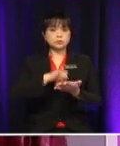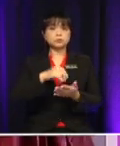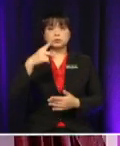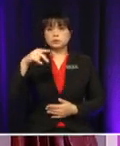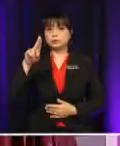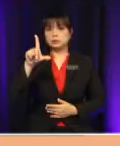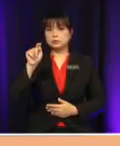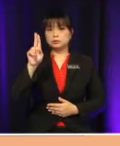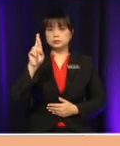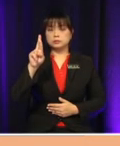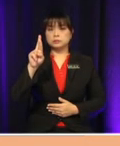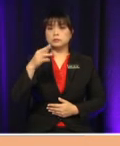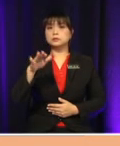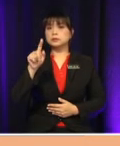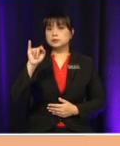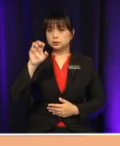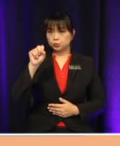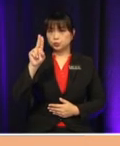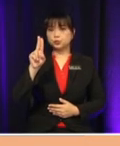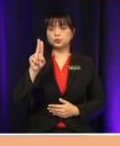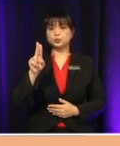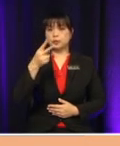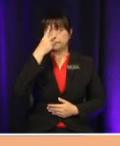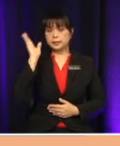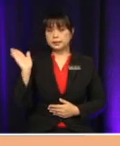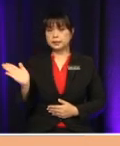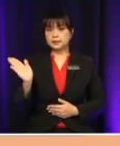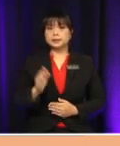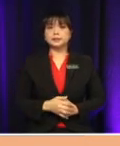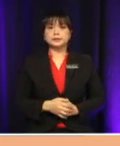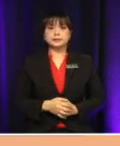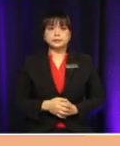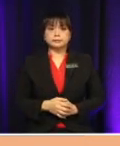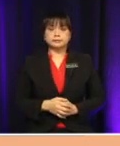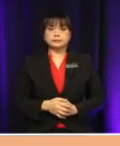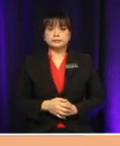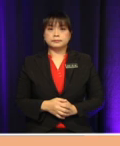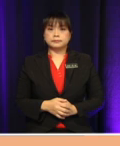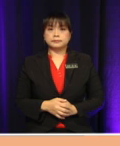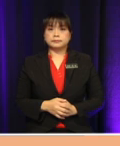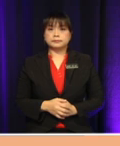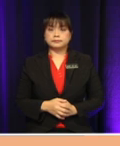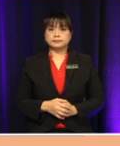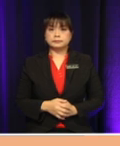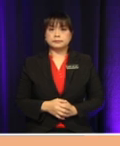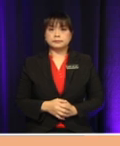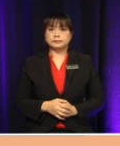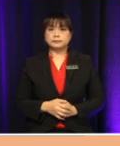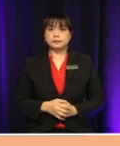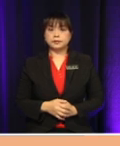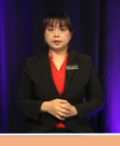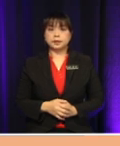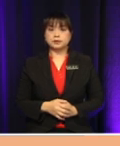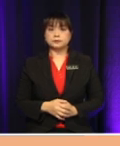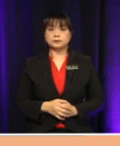yang sama Ha ini dia ini keyword dia nih ini yang paling penting sama mereka sama mana kalau poko-pokok yang